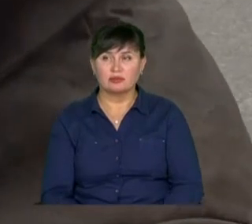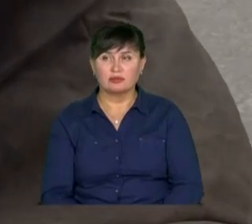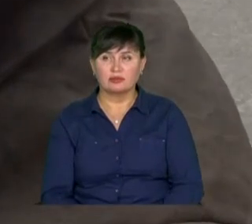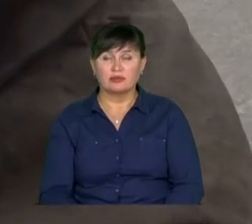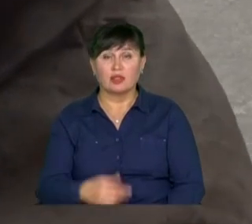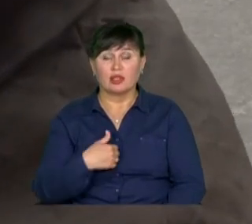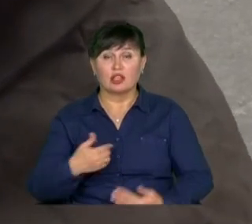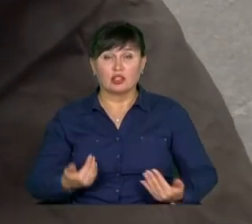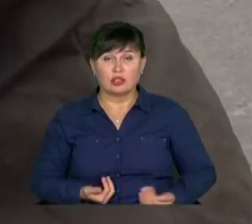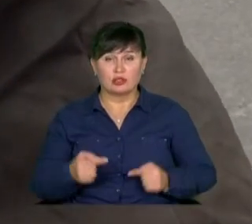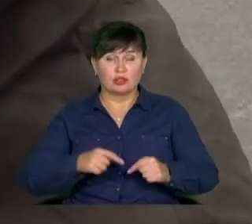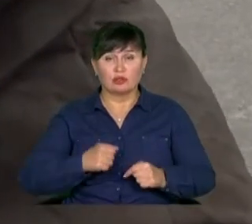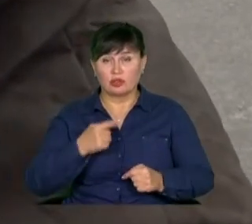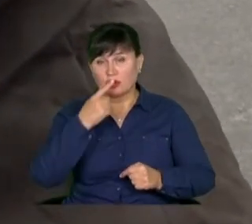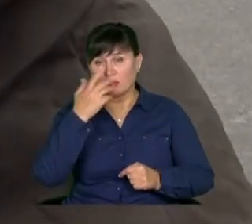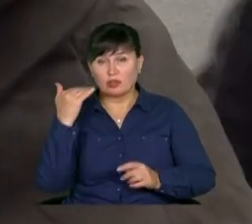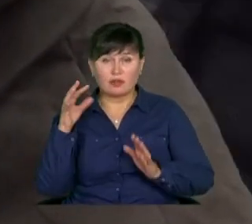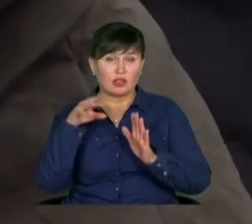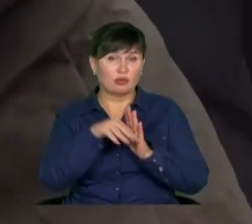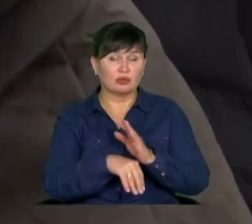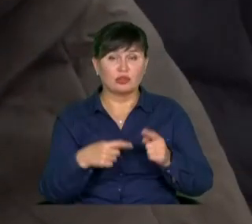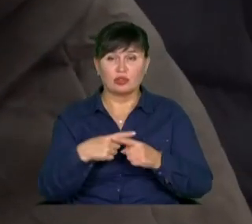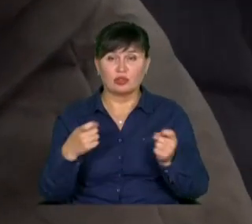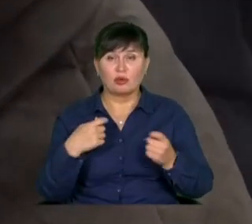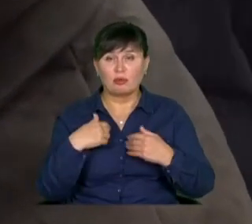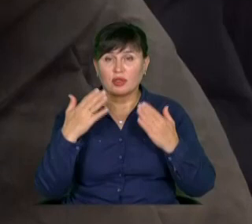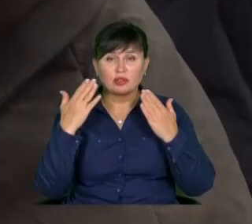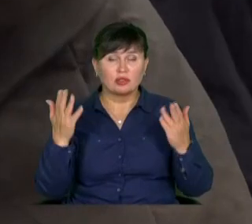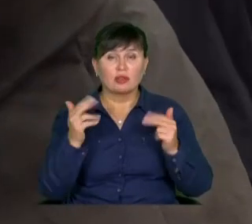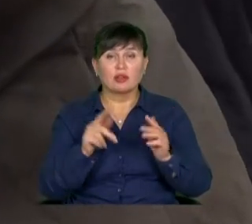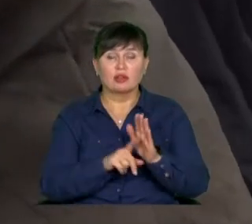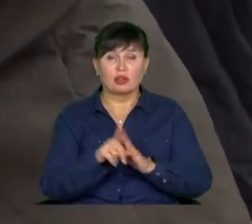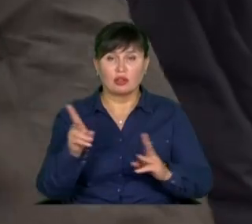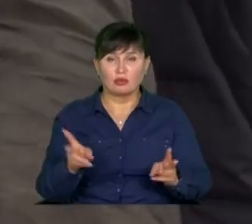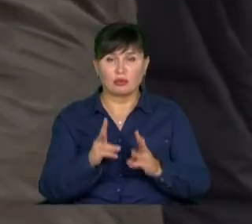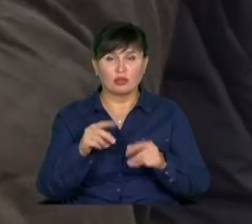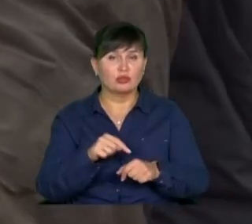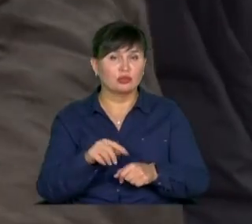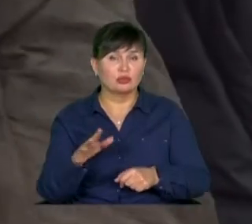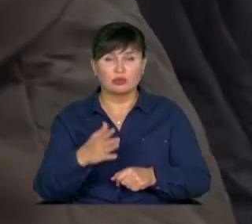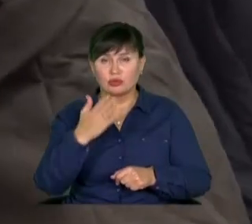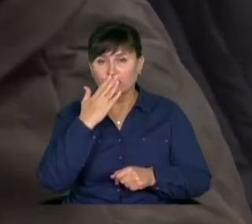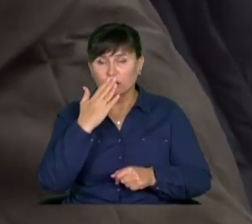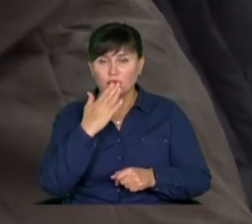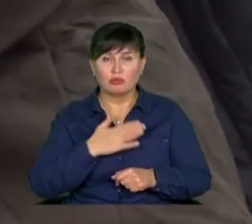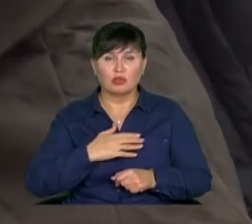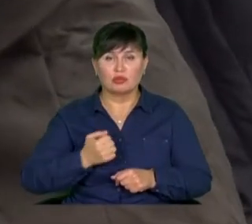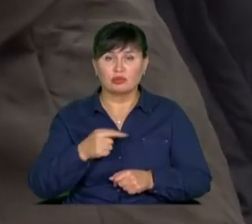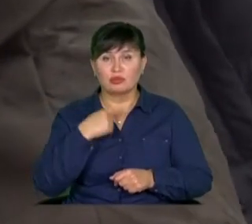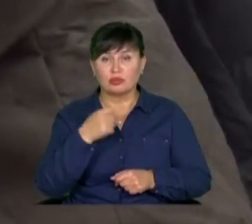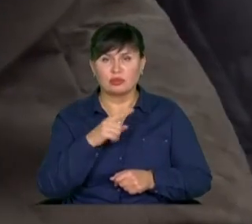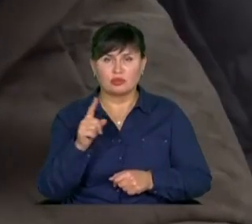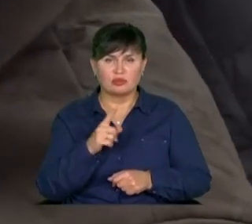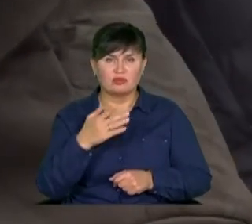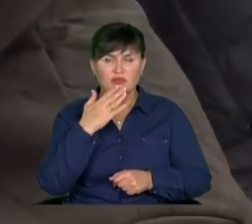Я жил здесь с друзьями. Мы недавно поселились в этом хостеле. Мы не знаем, как начался пожар. Не чувствовали запаха гари. Мой друг сказал мне, что-то